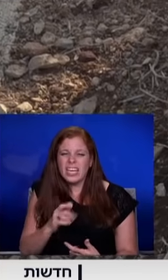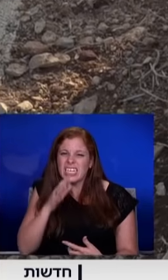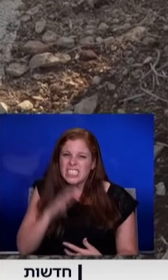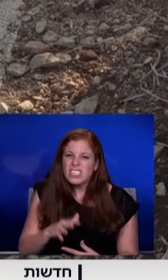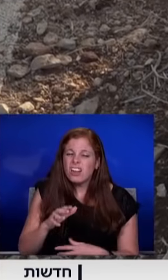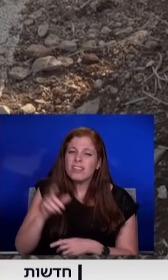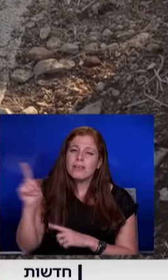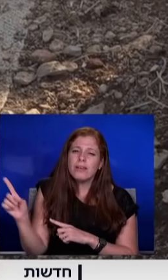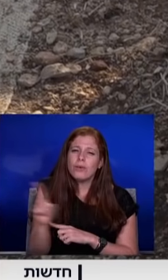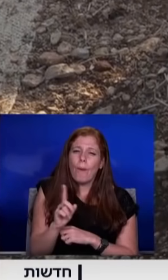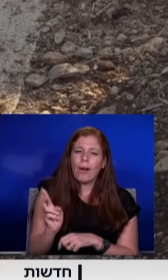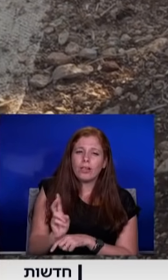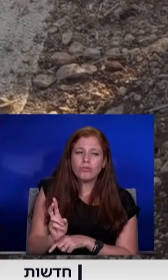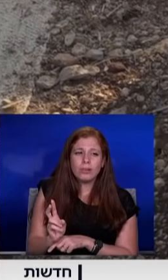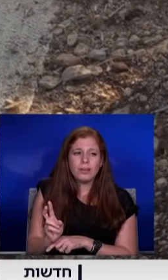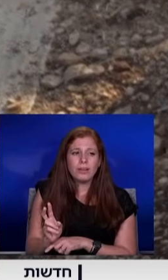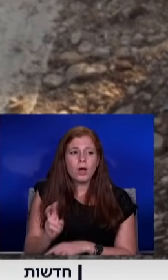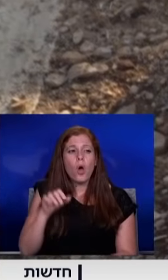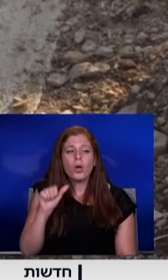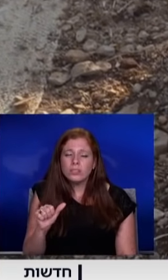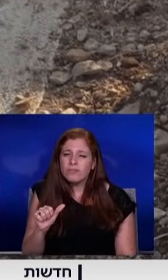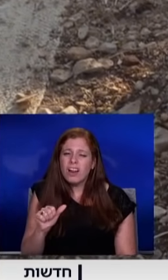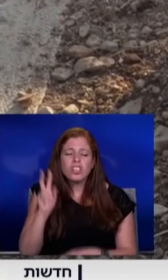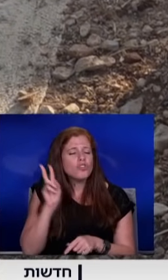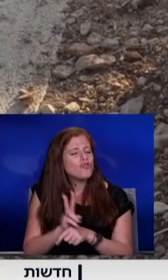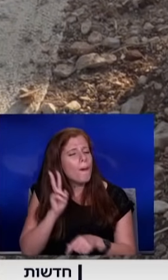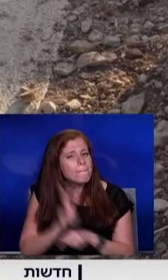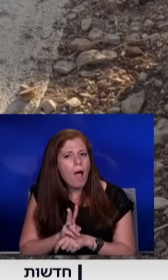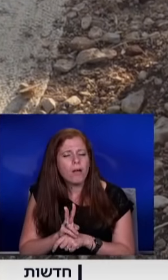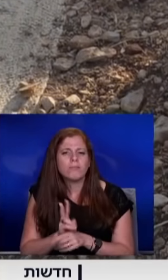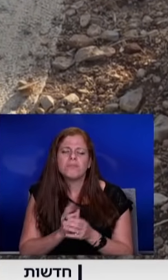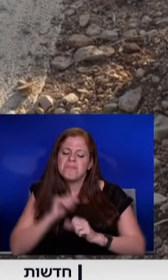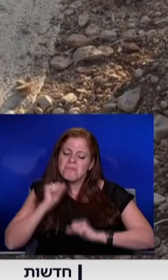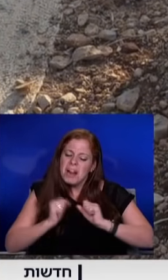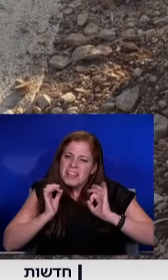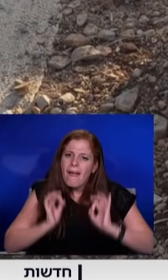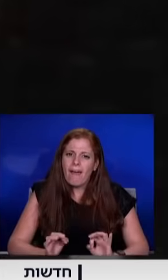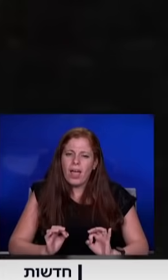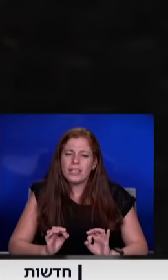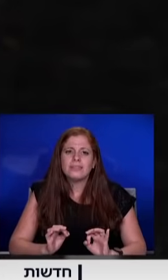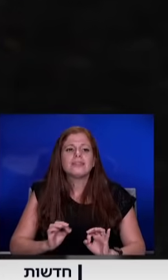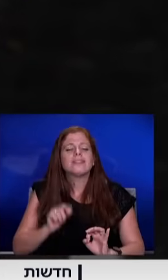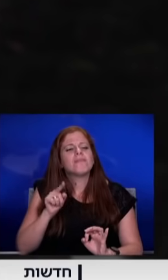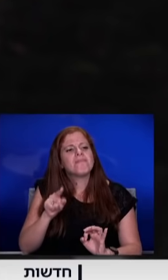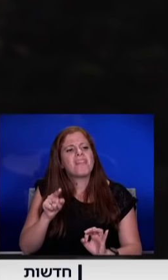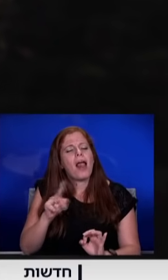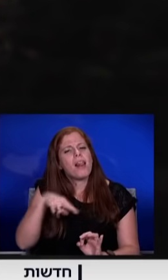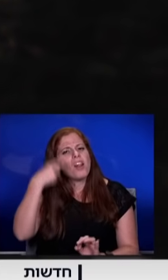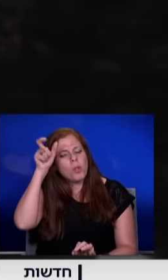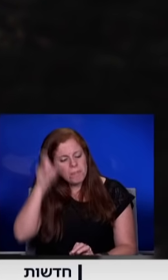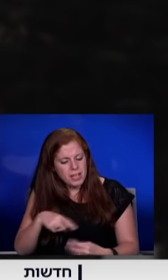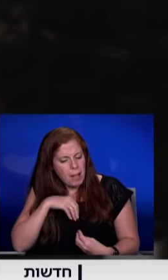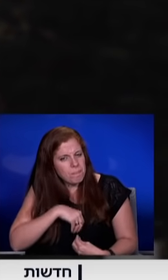שקר. אוסוולד שמר על דרך ארץ, על להיות בן אדם